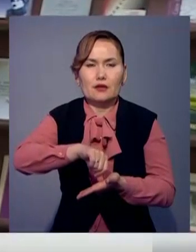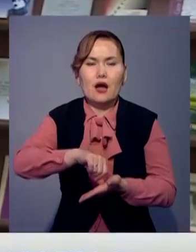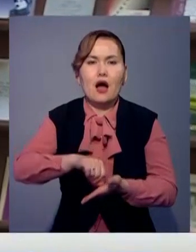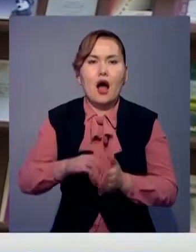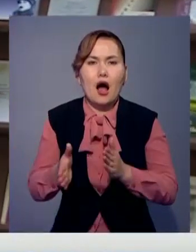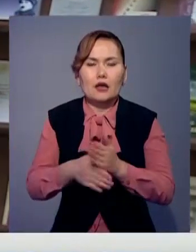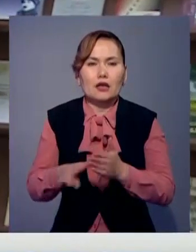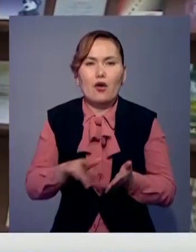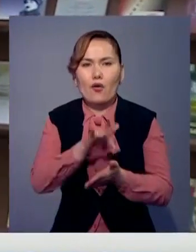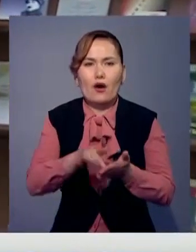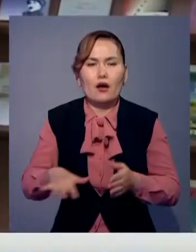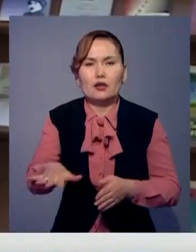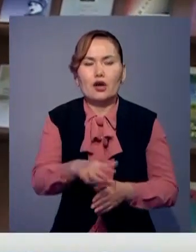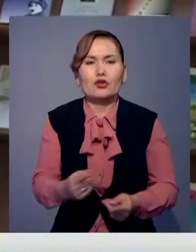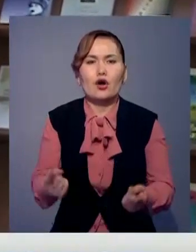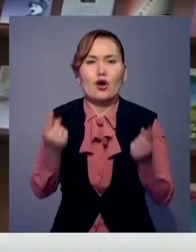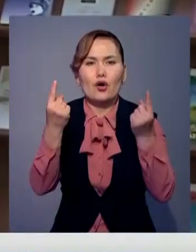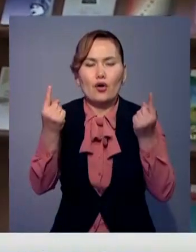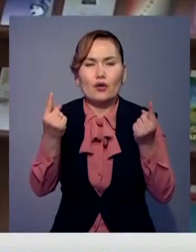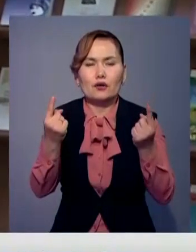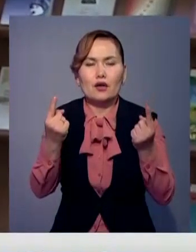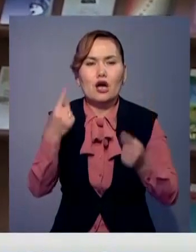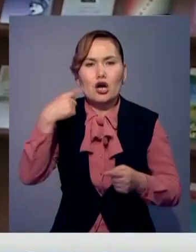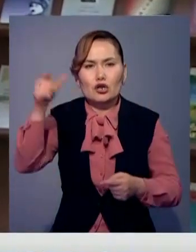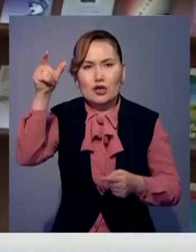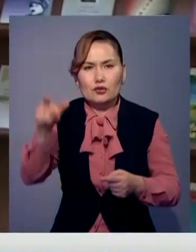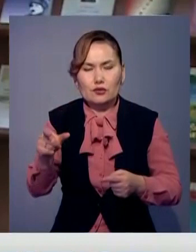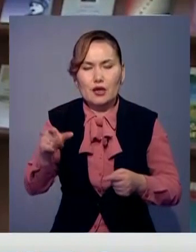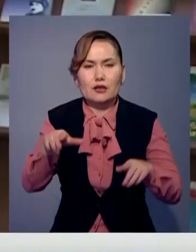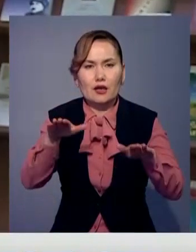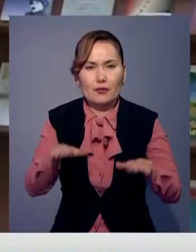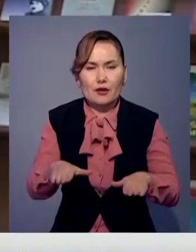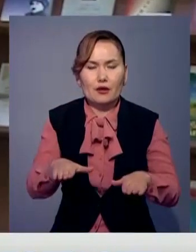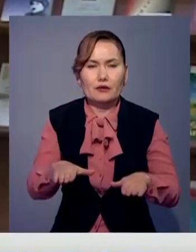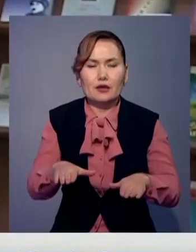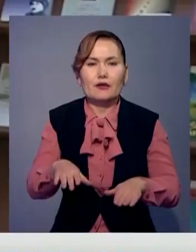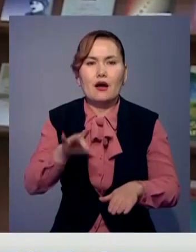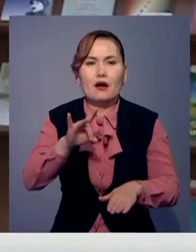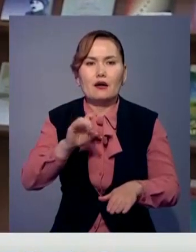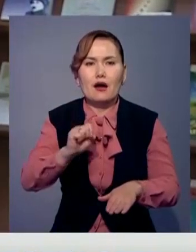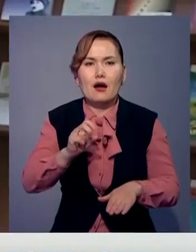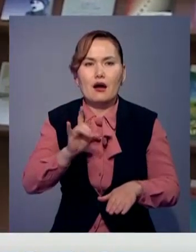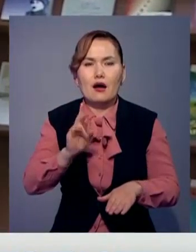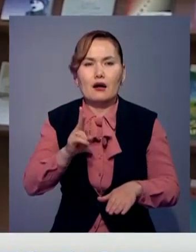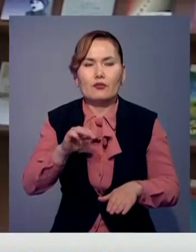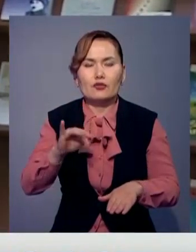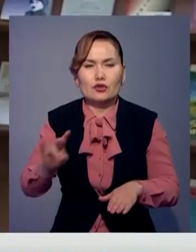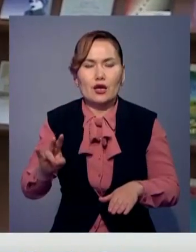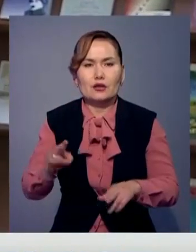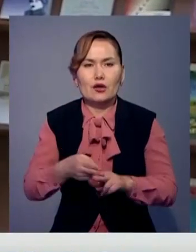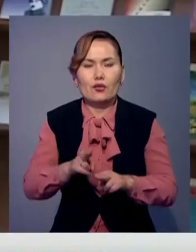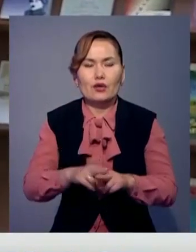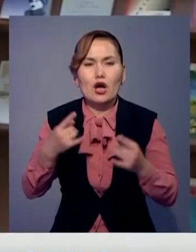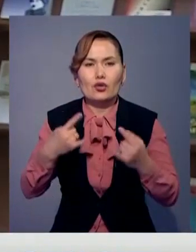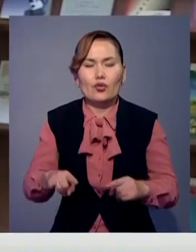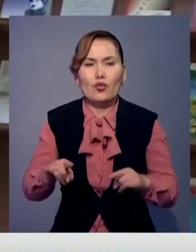Атырау өңірі бұл ұлылар мен ұлықтардың мекені. Ал Рахымжанның өзінің туған жері бұл